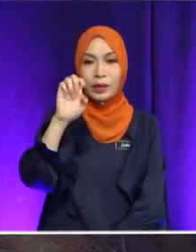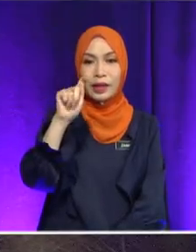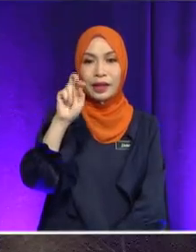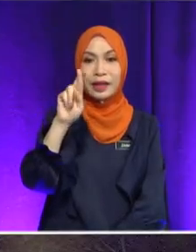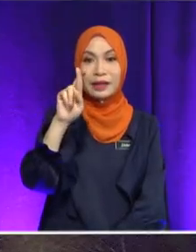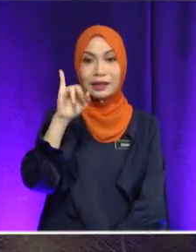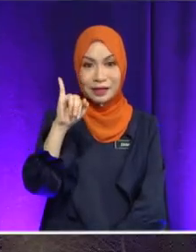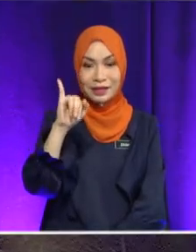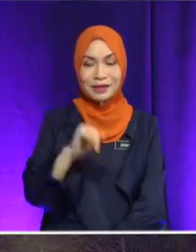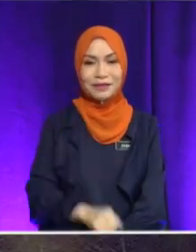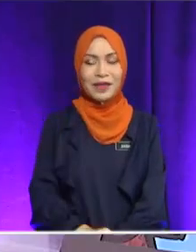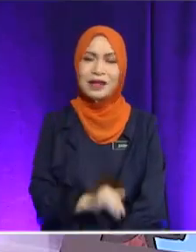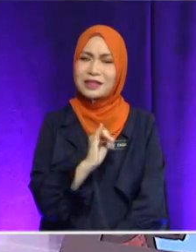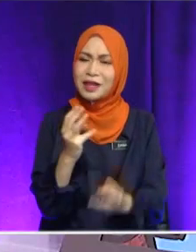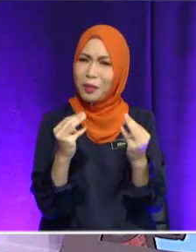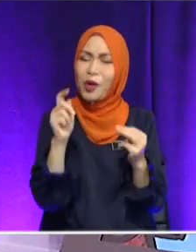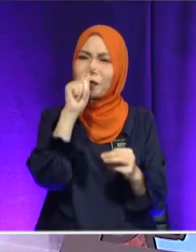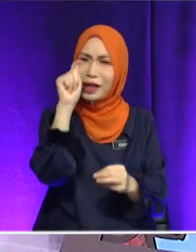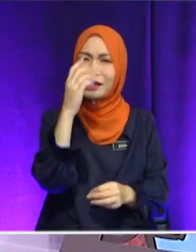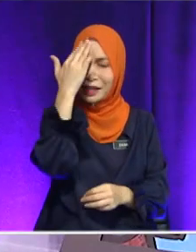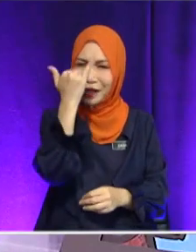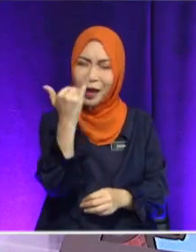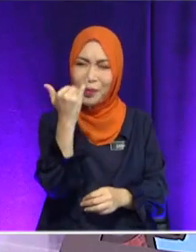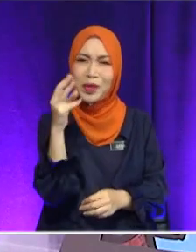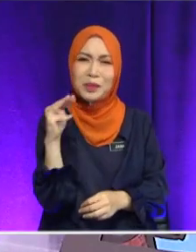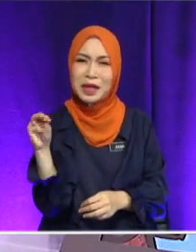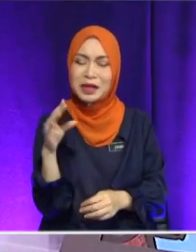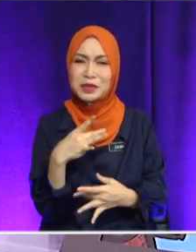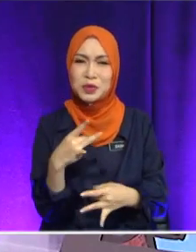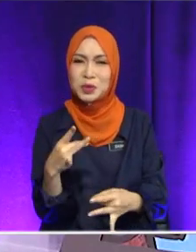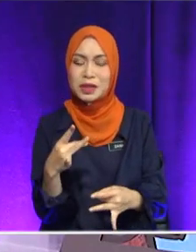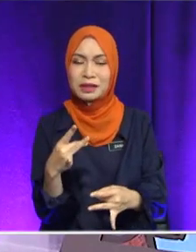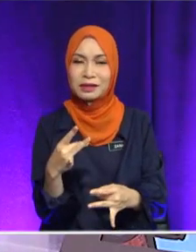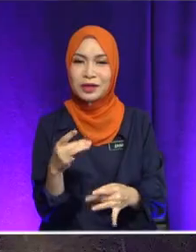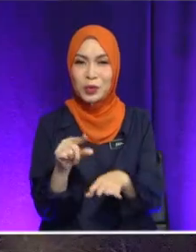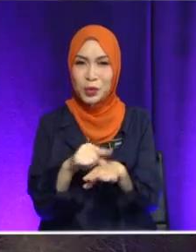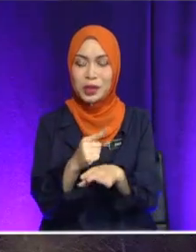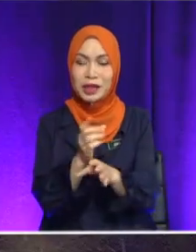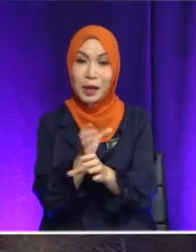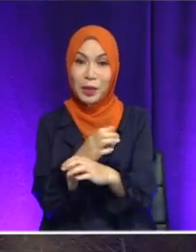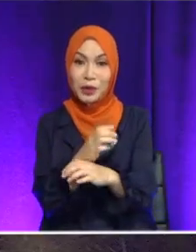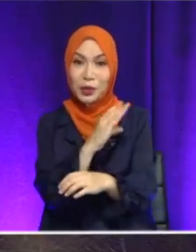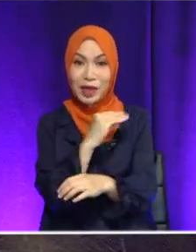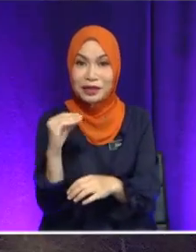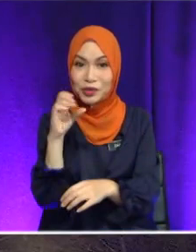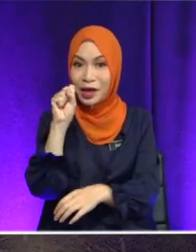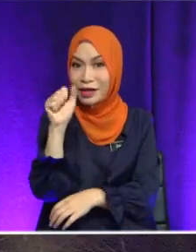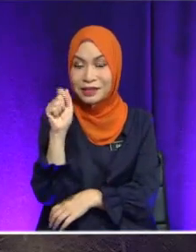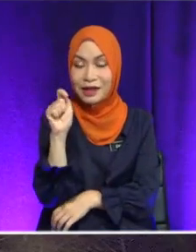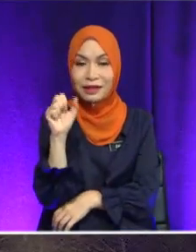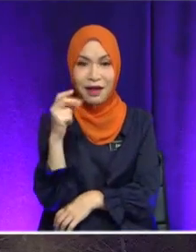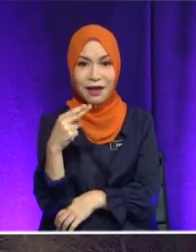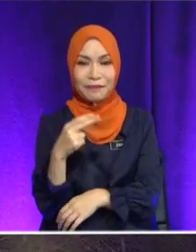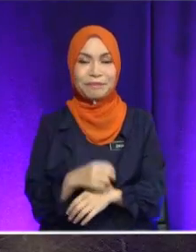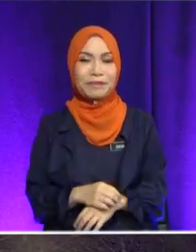ini gemar untuk menggunakan bentuk dan juga Sata Oke pada waktu itu aliran atau pembuluh